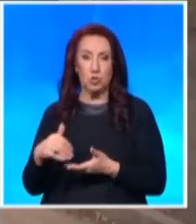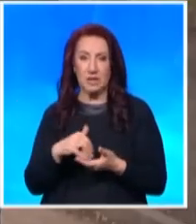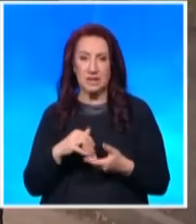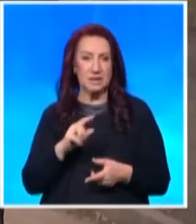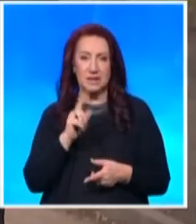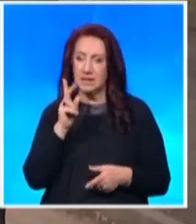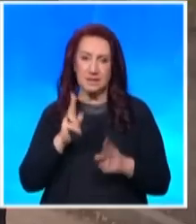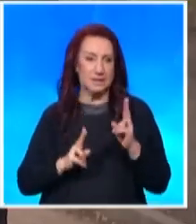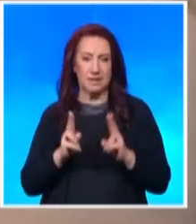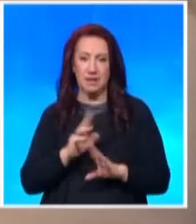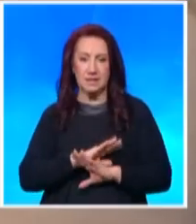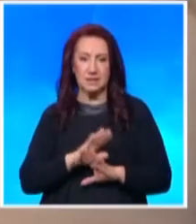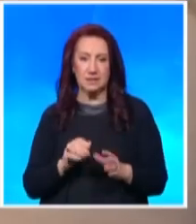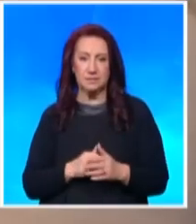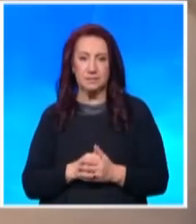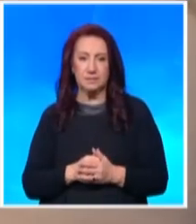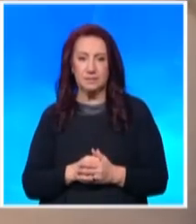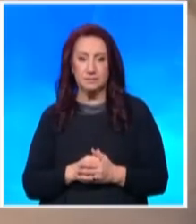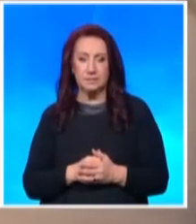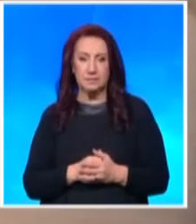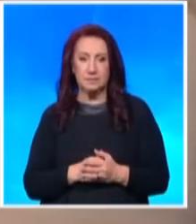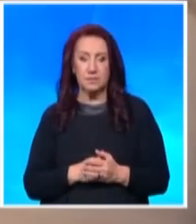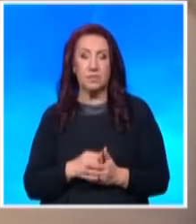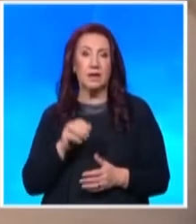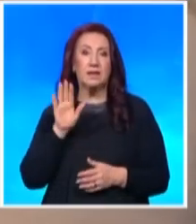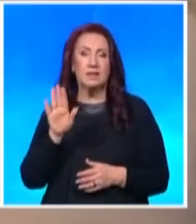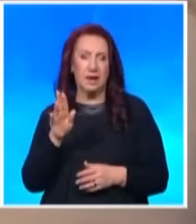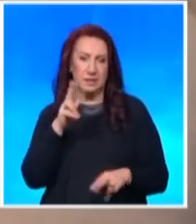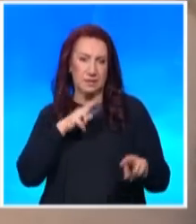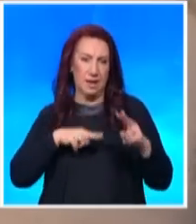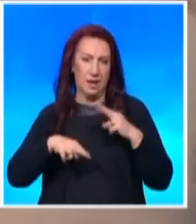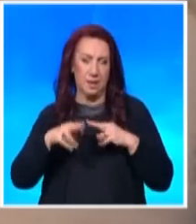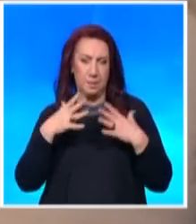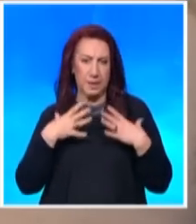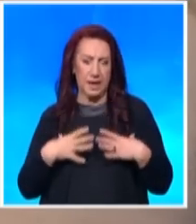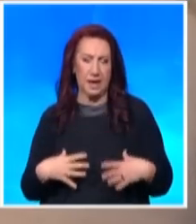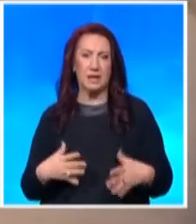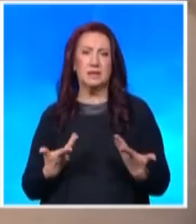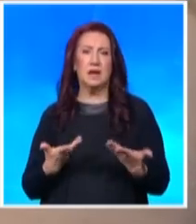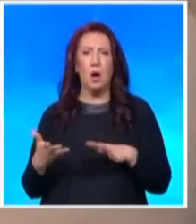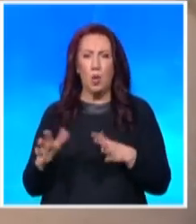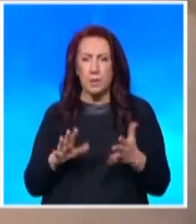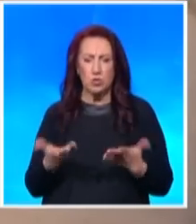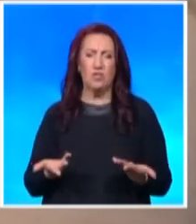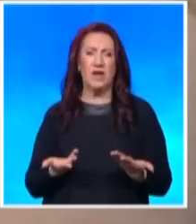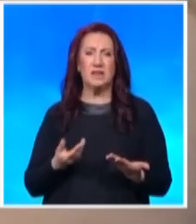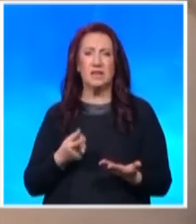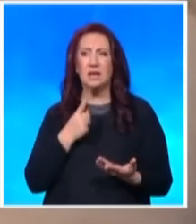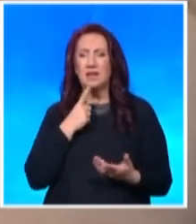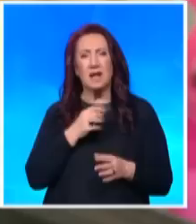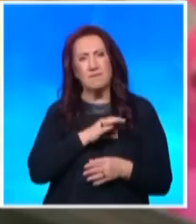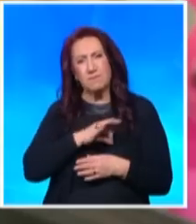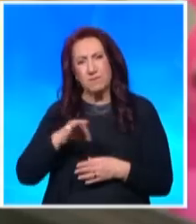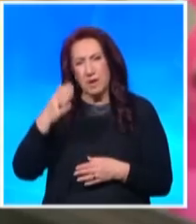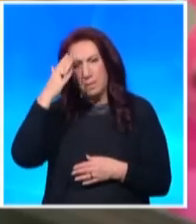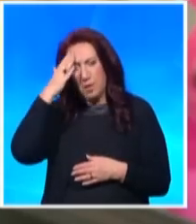която и да е група пациенти. Техните прегледи на обикновени остри случаи, на хронични пациенти по програма